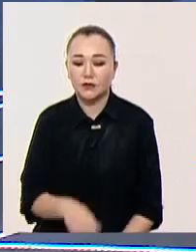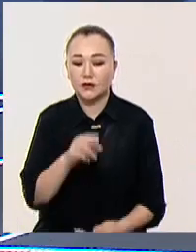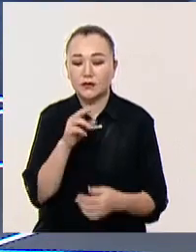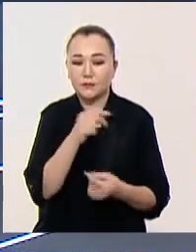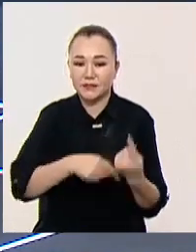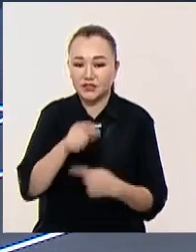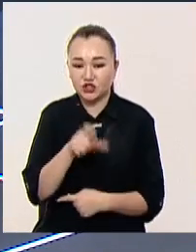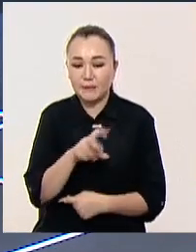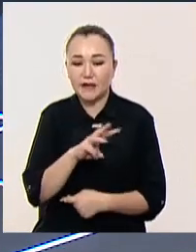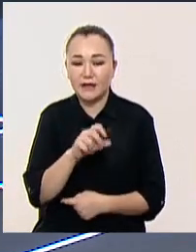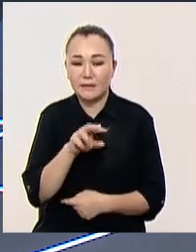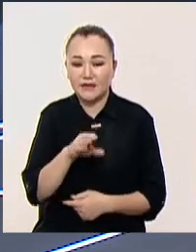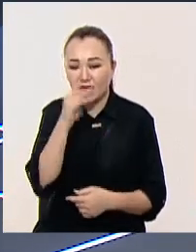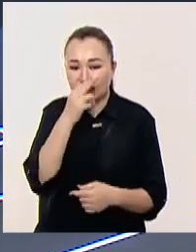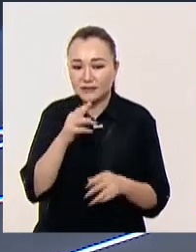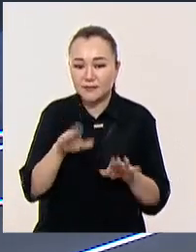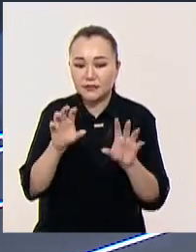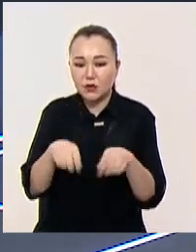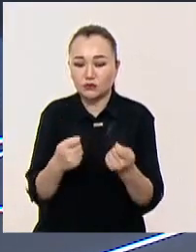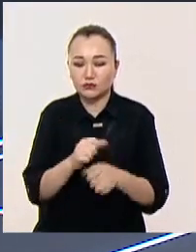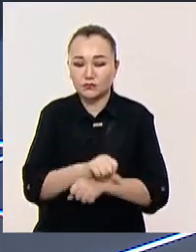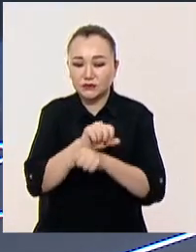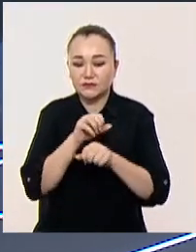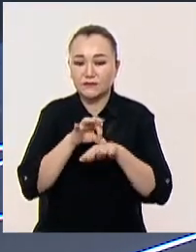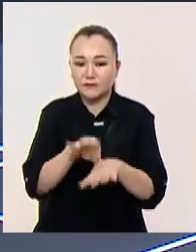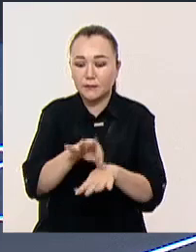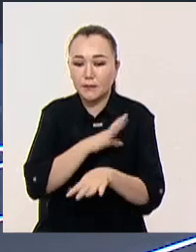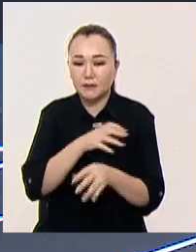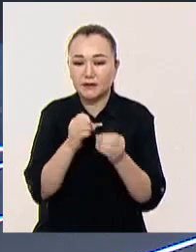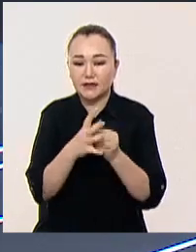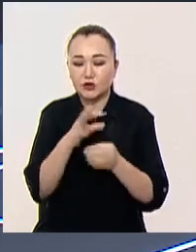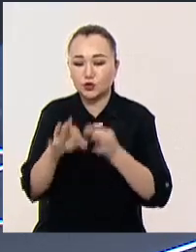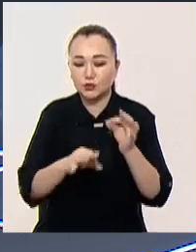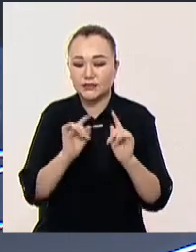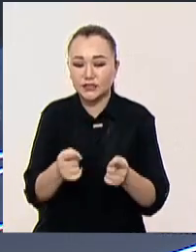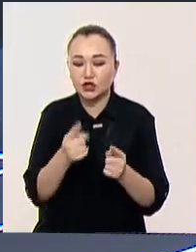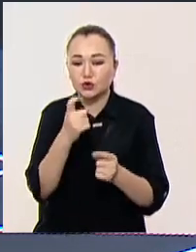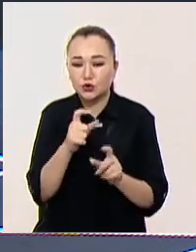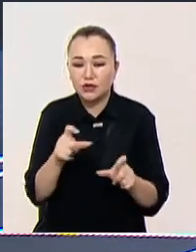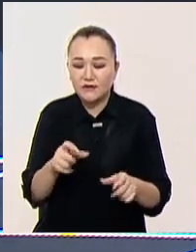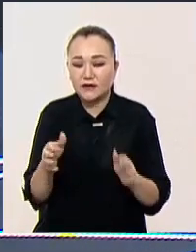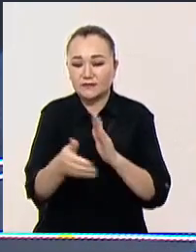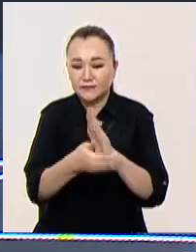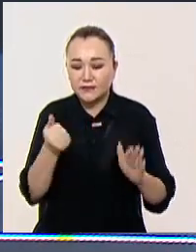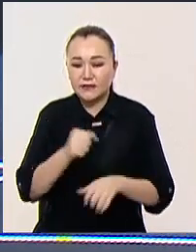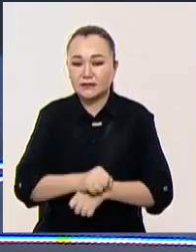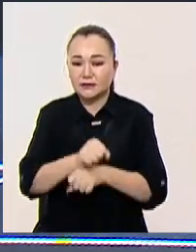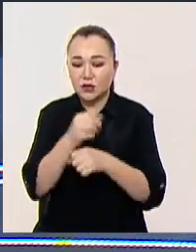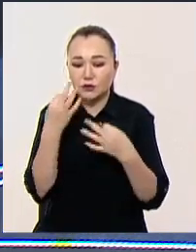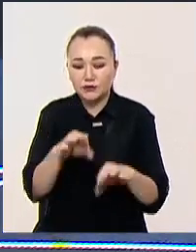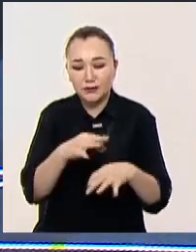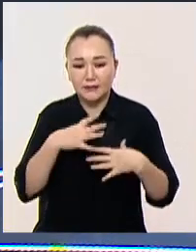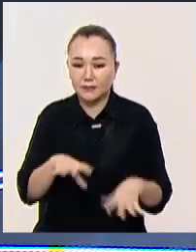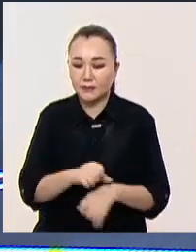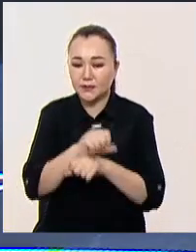Кәсіпкер Марат Әбиев Астанада заңсыз митинг ұйымдастырғаны үшін 15 тәулікке қамалды. Жүздеген адамды шеруге үндеген Әбиев рұқсат